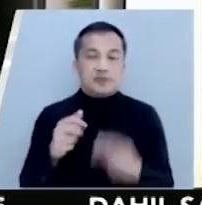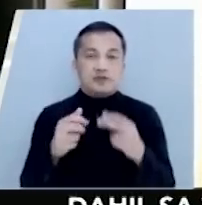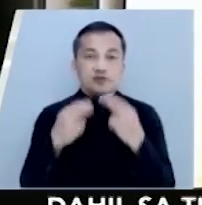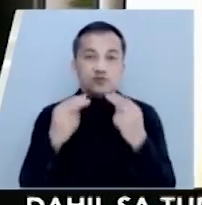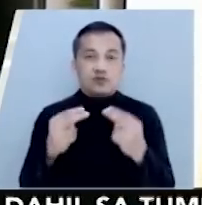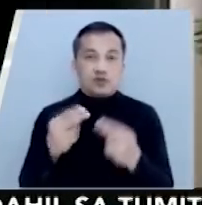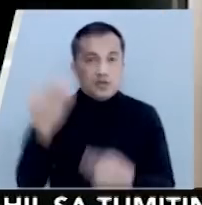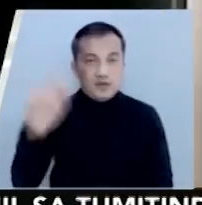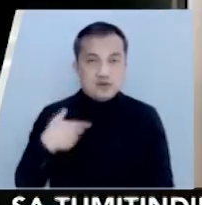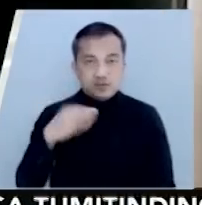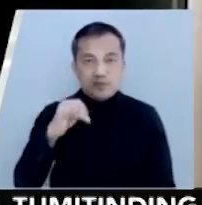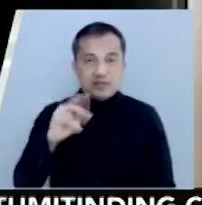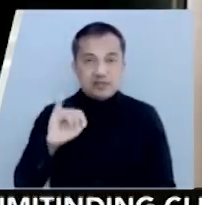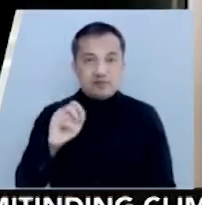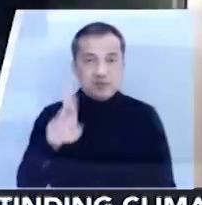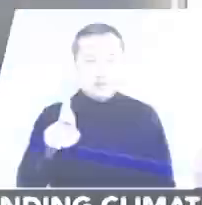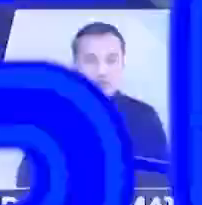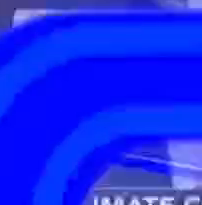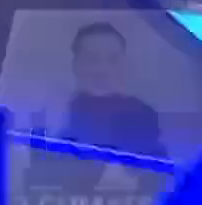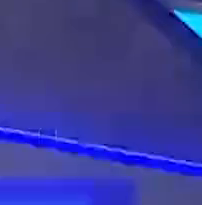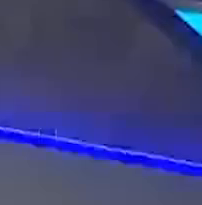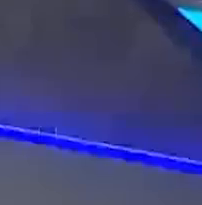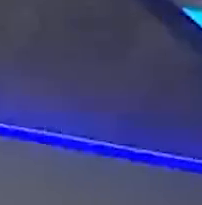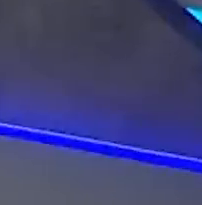Martin Navier, changing the game!